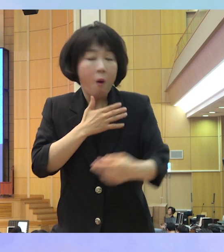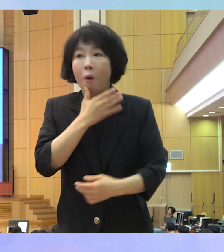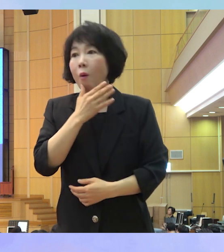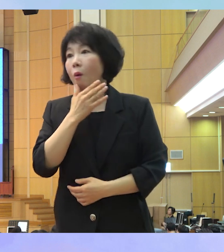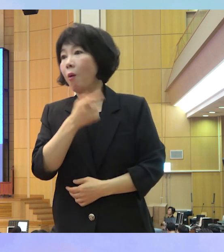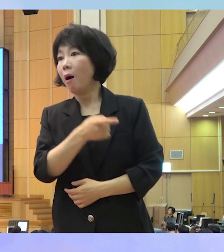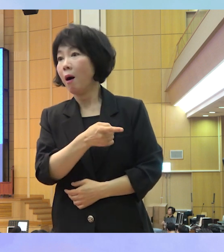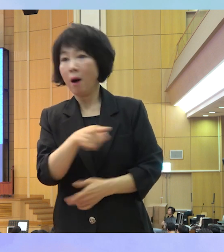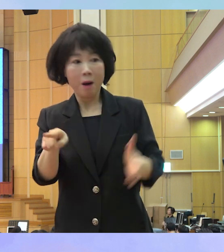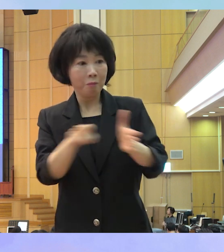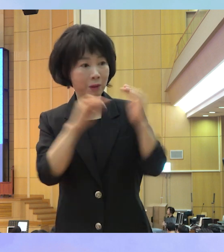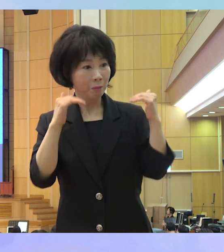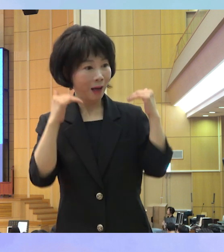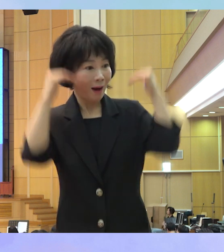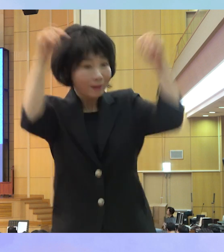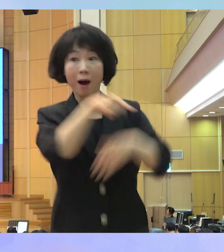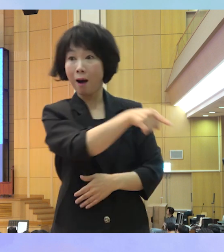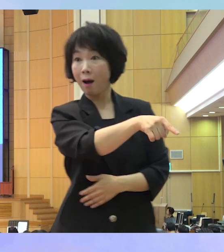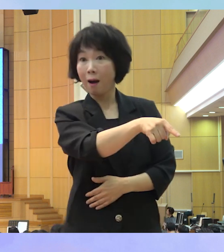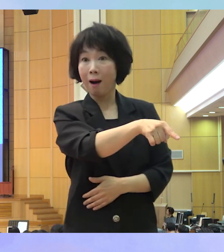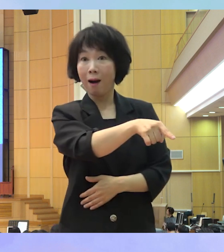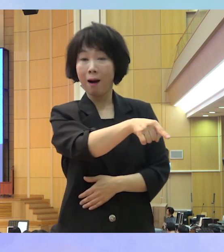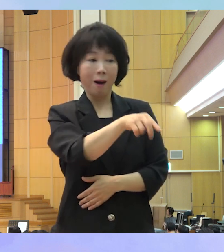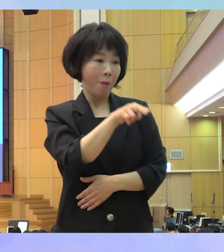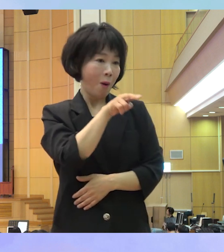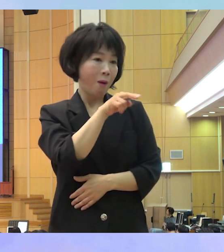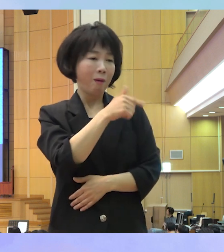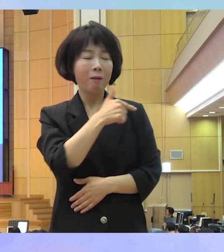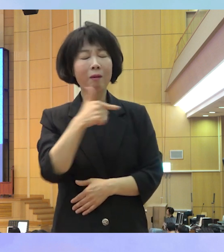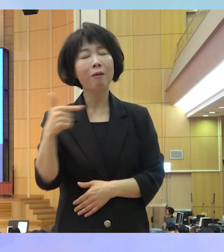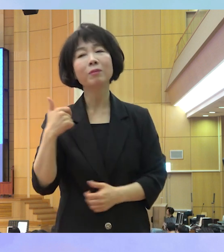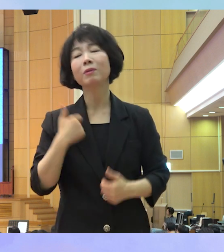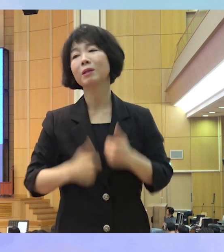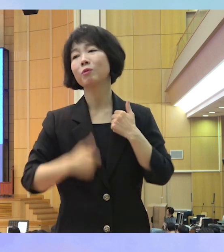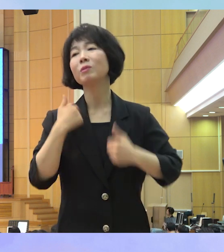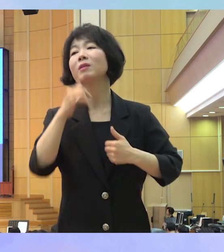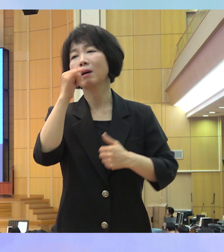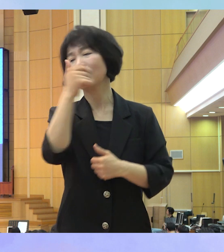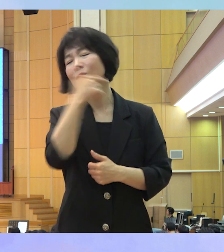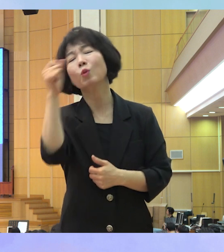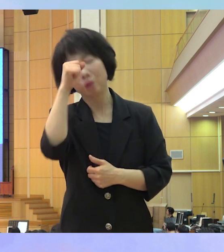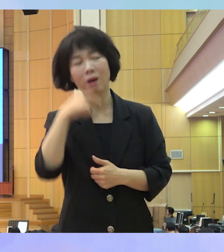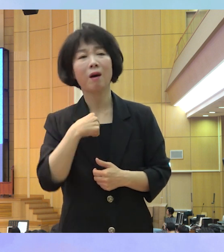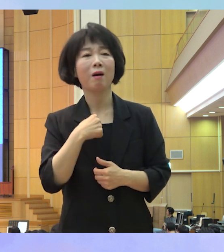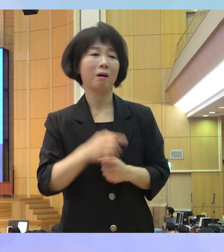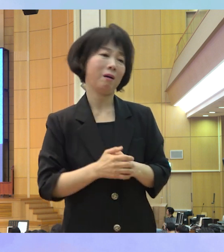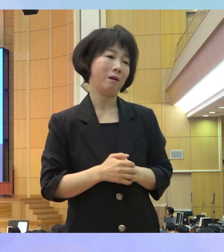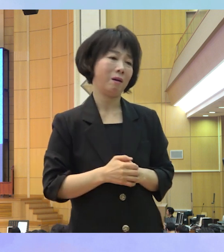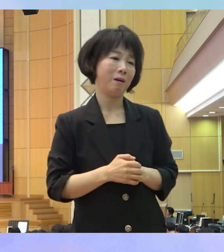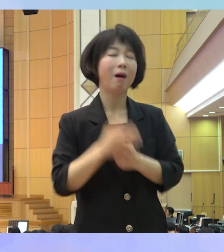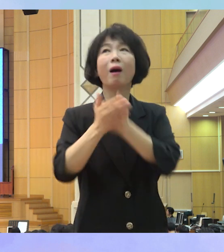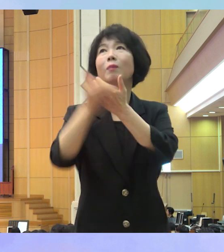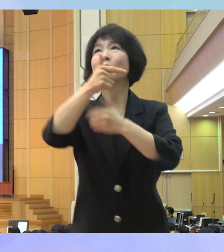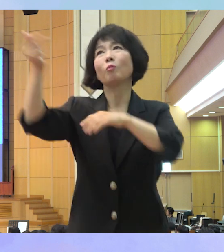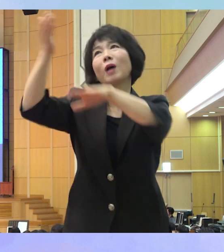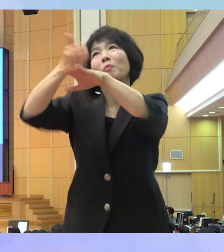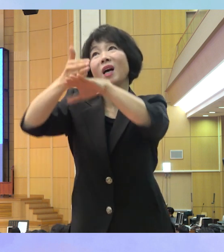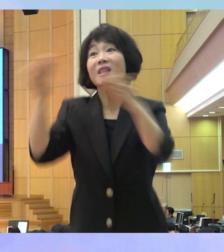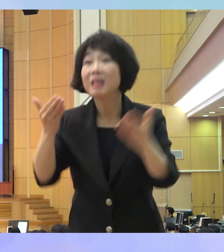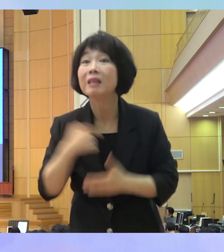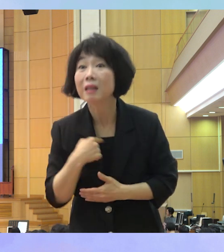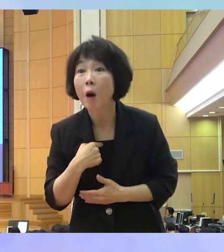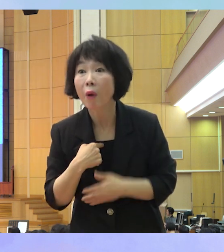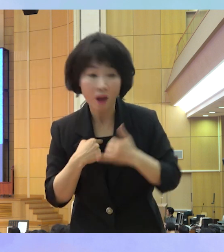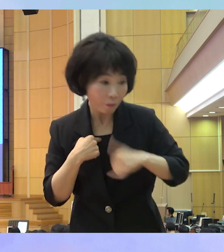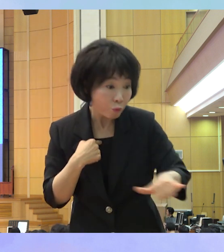해주고 이러니까 부모님이 딱 느꼈을 때도, 야, 얘는 지금 신앙생활 잘하고 있구나. 그러니까 너무 감사한 거예요.